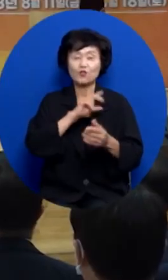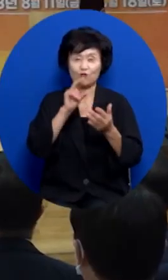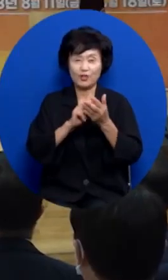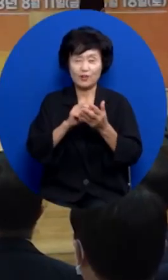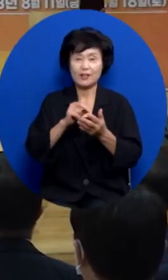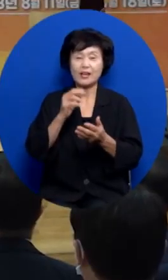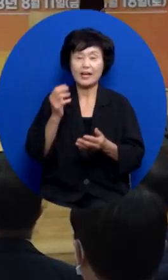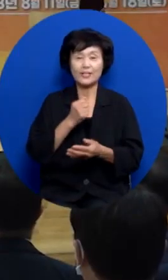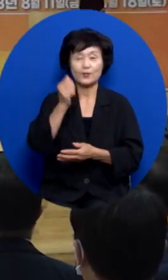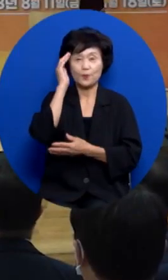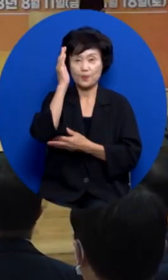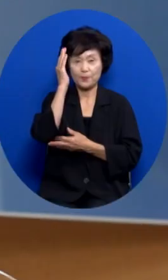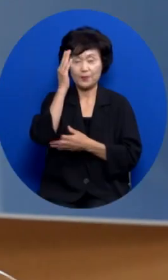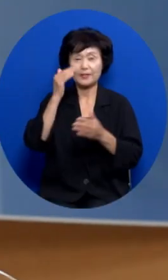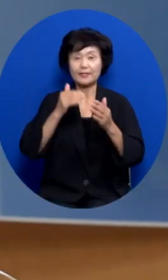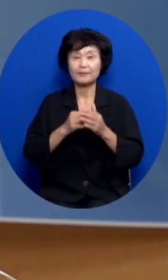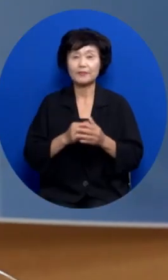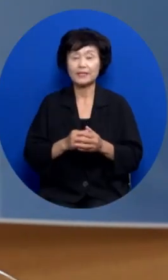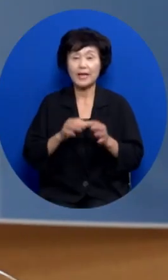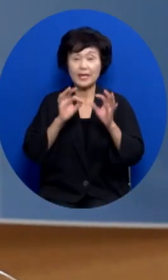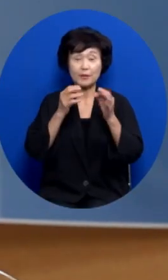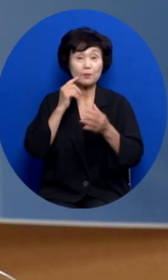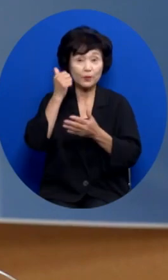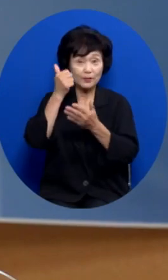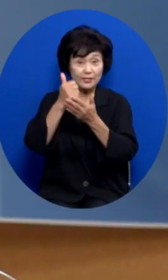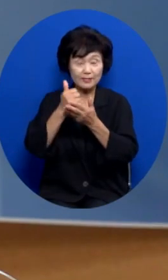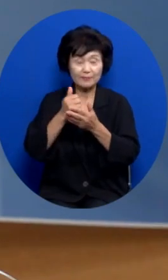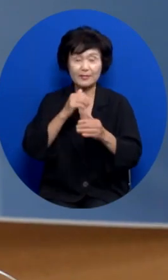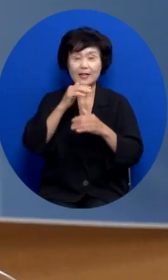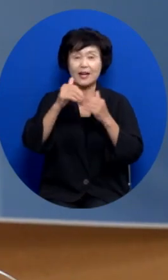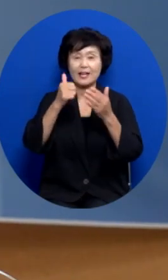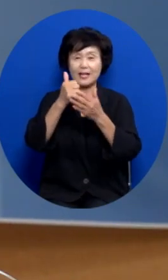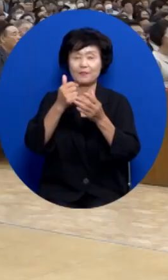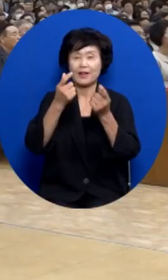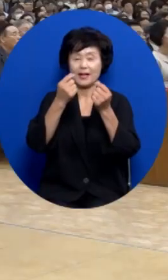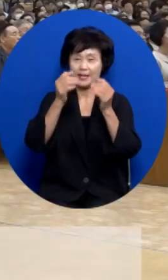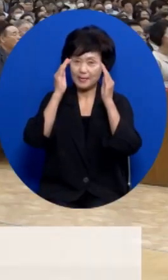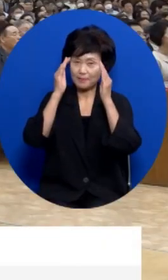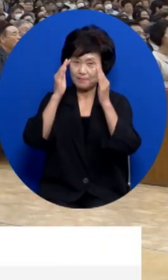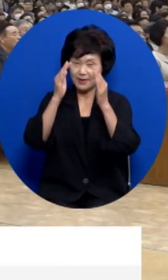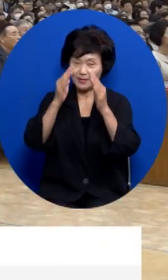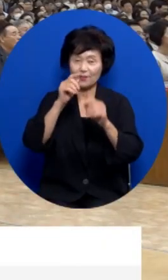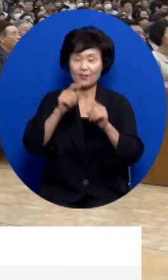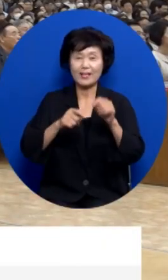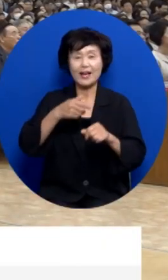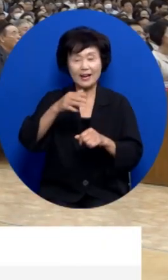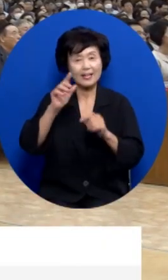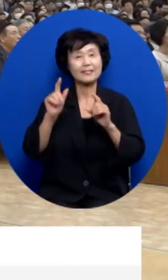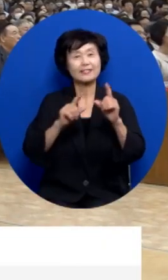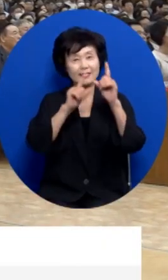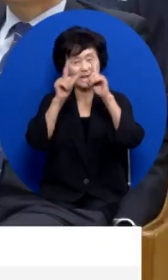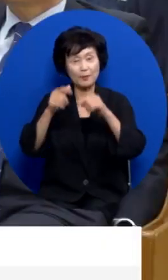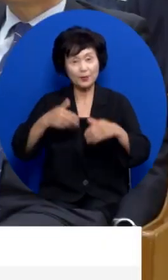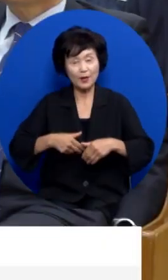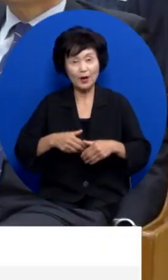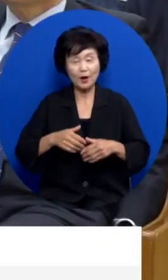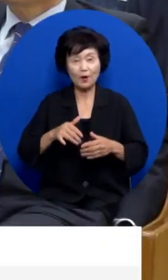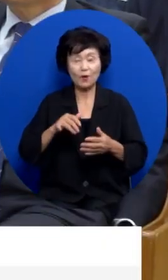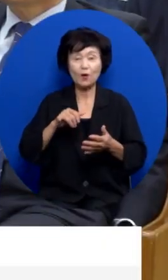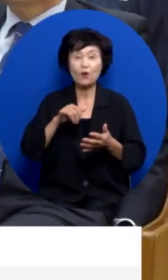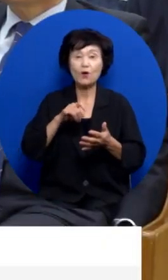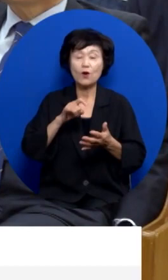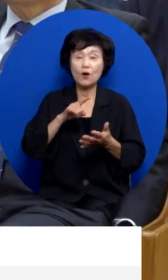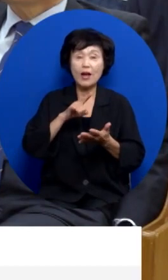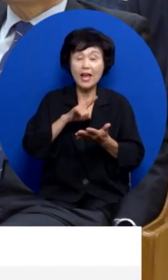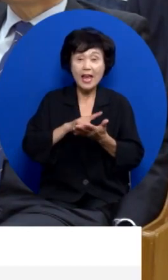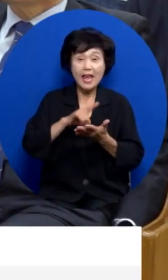예배에서 말씀을 전한 남부연회 김동현 감독은 하나님과 같은 방향으로 나아가는 삶이 돼야 한다며 에녹과 같이 믿음으로